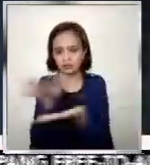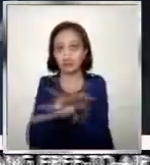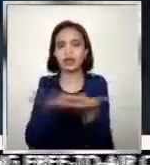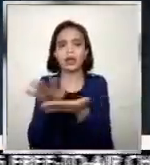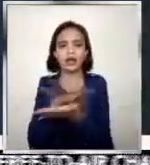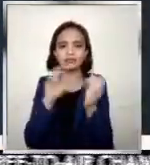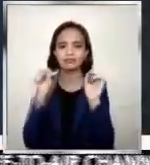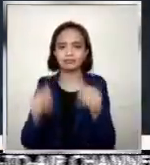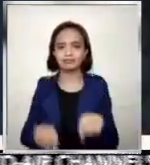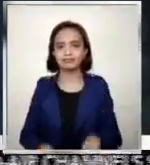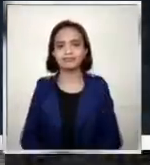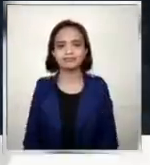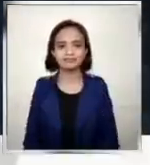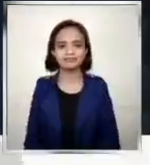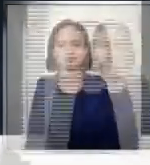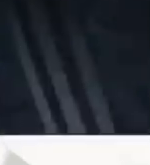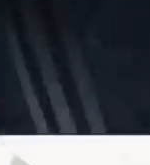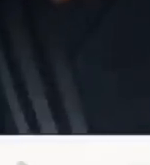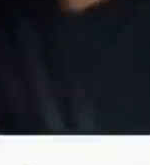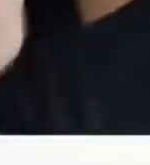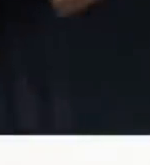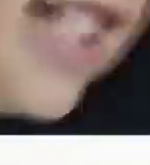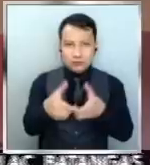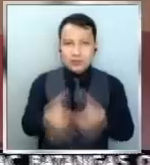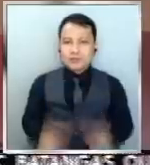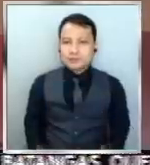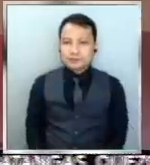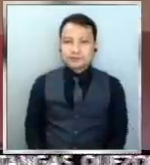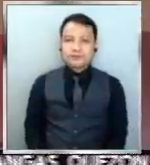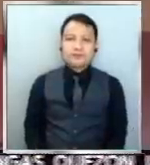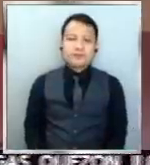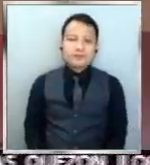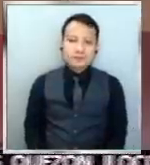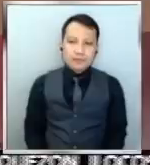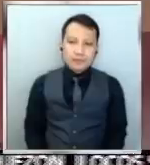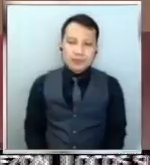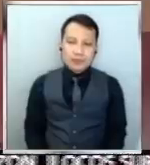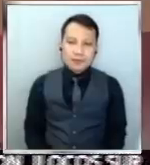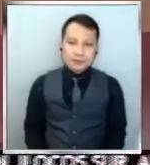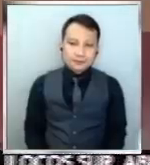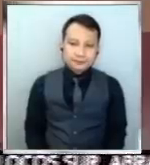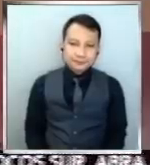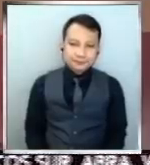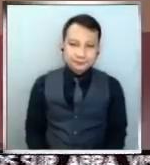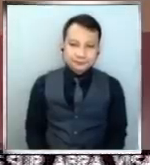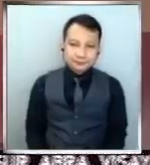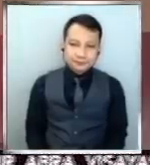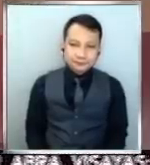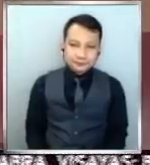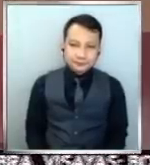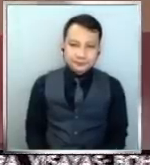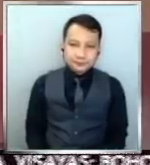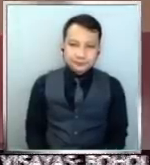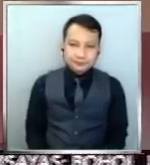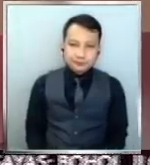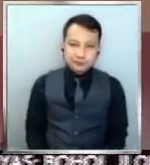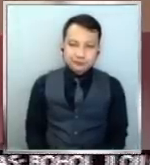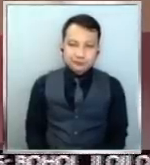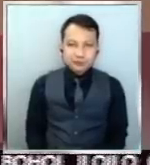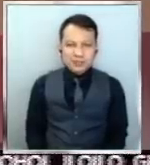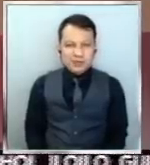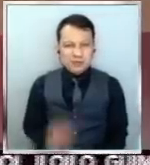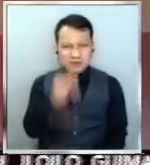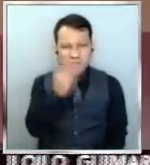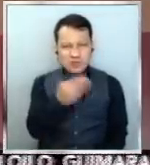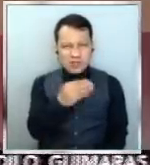Katatibayan, updated sa showbiz happenings. Kakaunti lang ang mga nagpapabakuna sa ilang vaccination site. Bakit